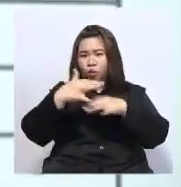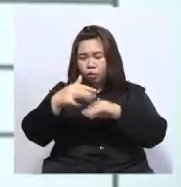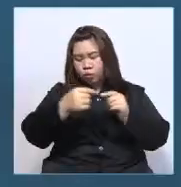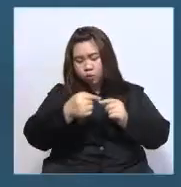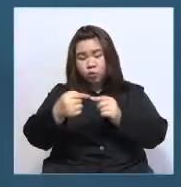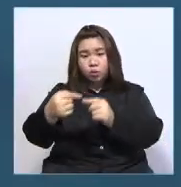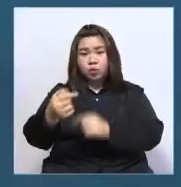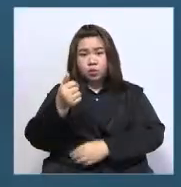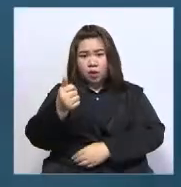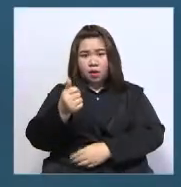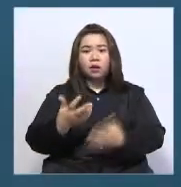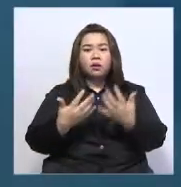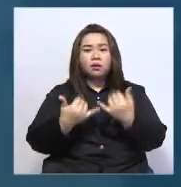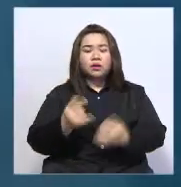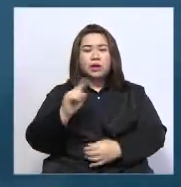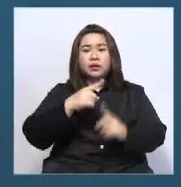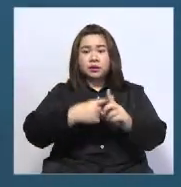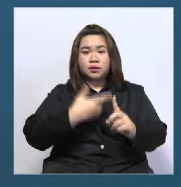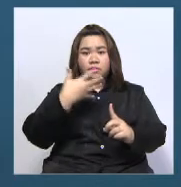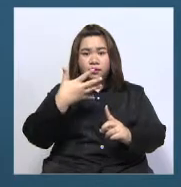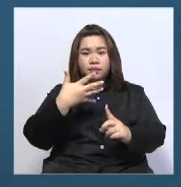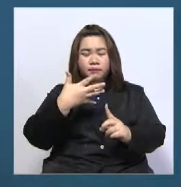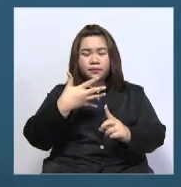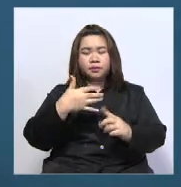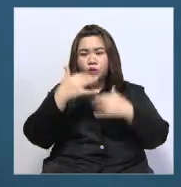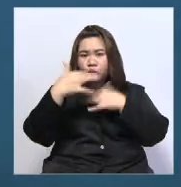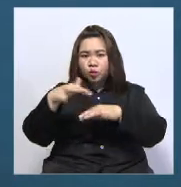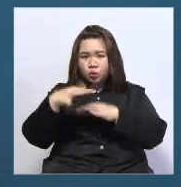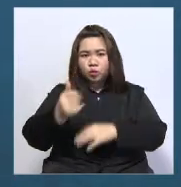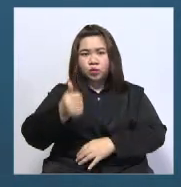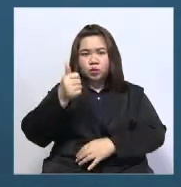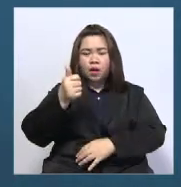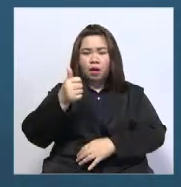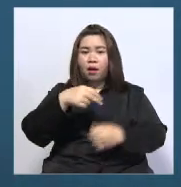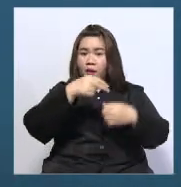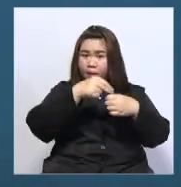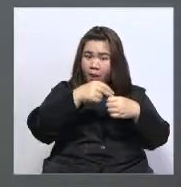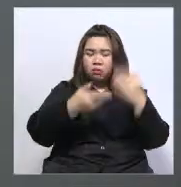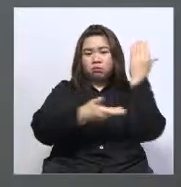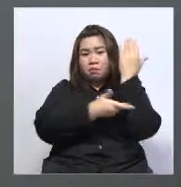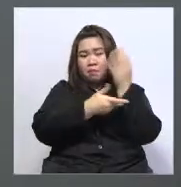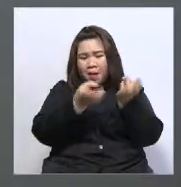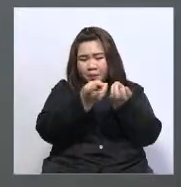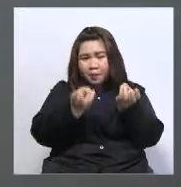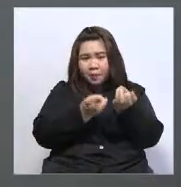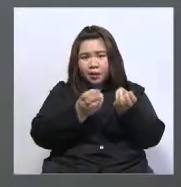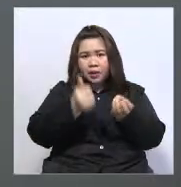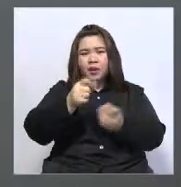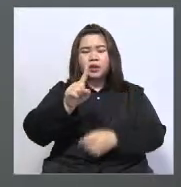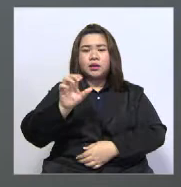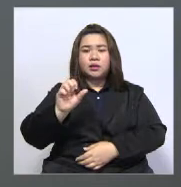างต่อเนื่องทีเดียวซึ่งล่าสุดเนี่ยนะคะเดือนพฤษภาคมค่ะส่งออกน้ำมันปาล์มดิบแล้วก็น้ำมันเมล็ดในปาล์มเนี่ยรวมกว่